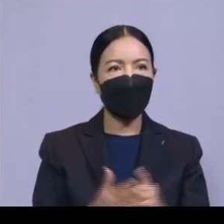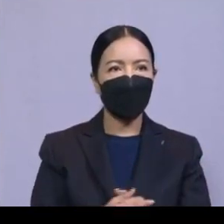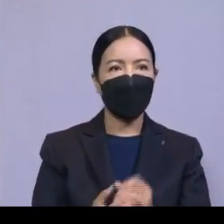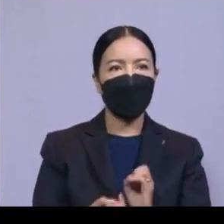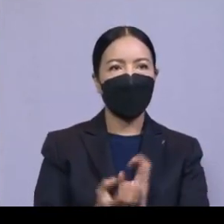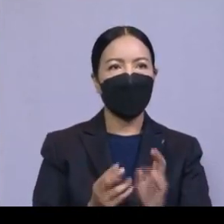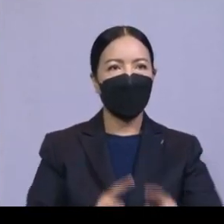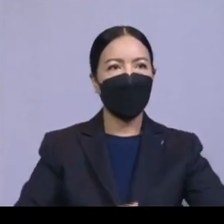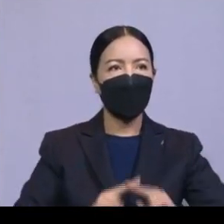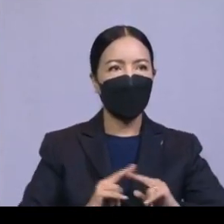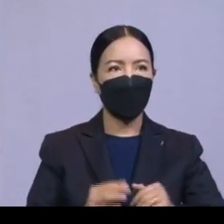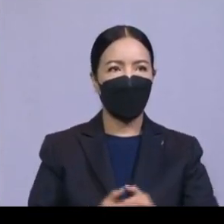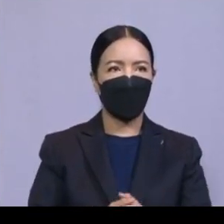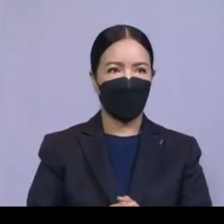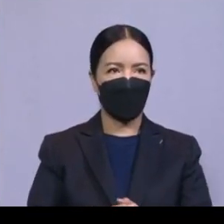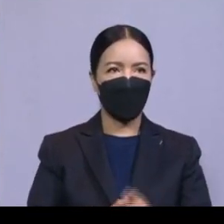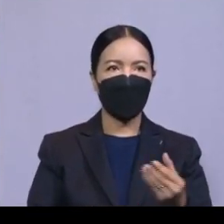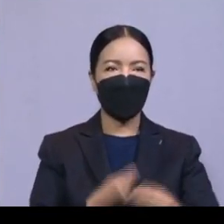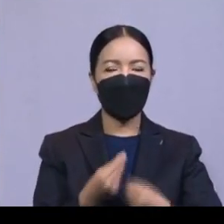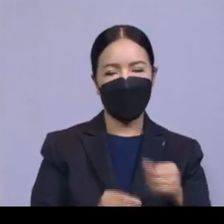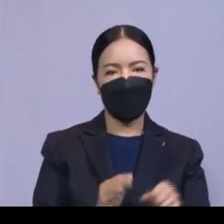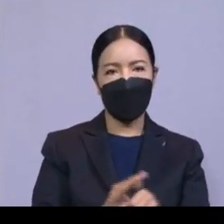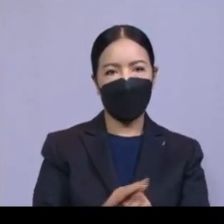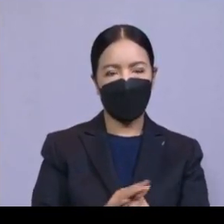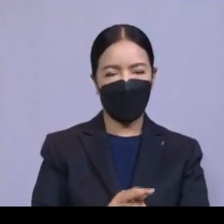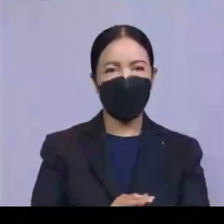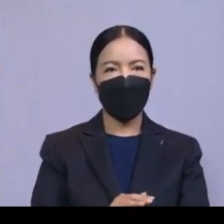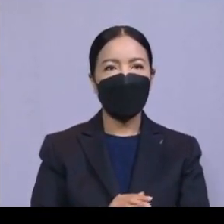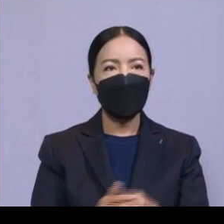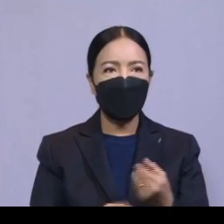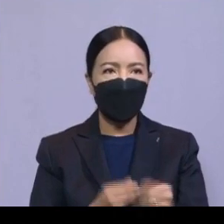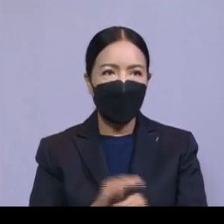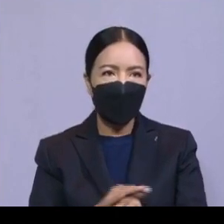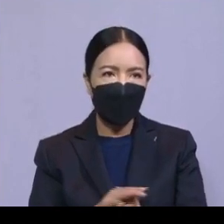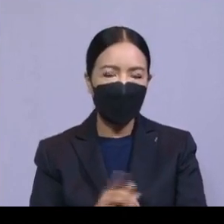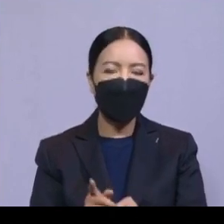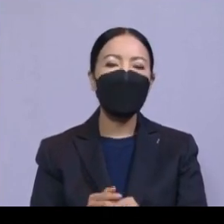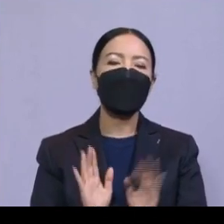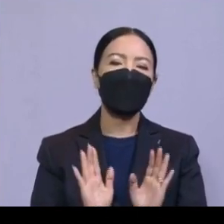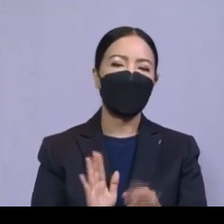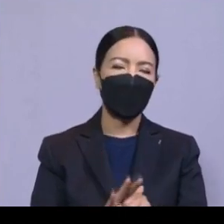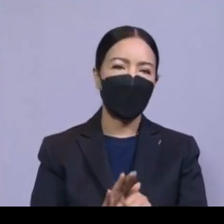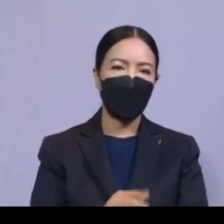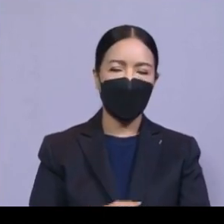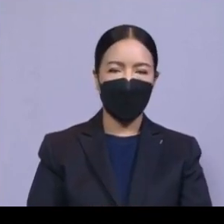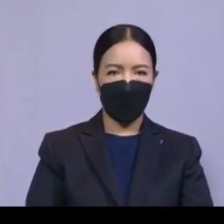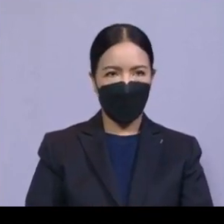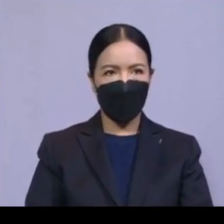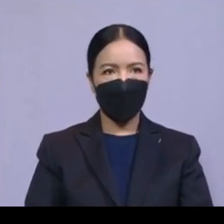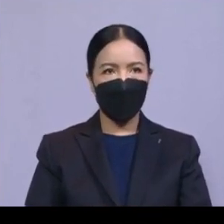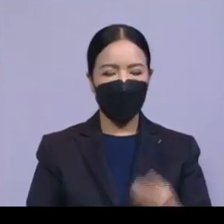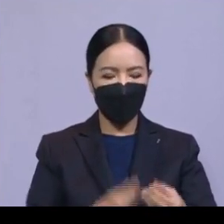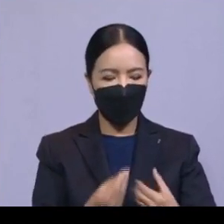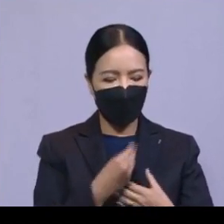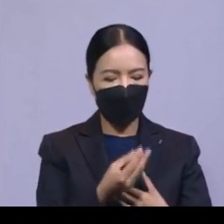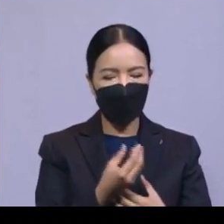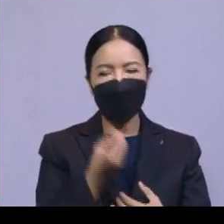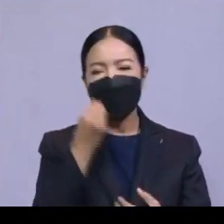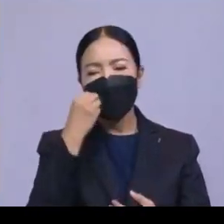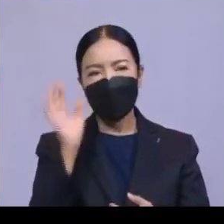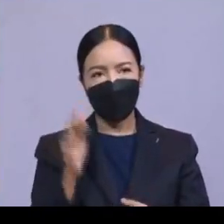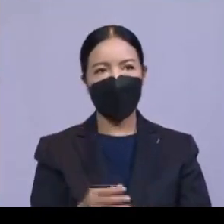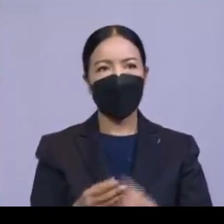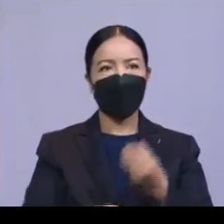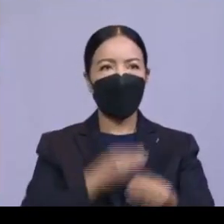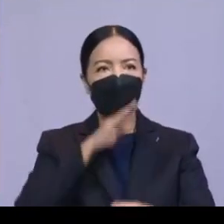จะเข้าเนื้อก็เอาเป็นว่าขายพอดิบพอดีขายนิดหน่อยพอจะเปิดร้านได้โอ้นี่เดี๋ยวก็กลับบ้านคะบางคนบอกว่าขายหมูว่า